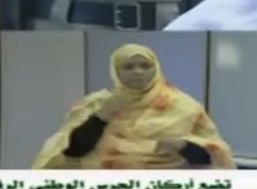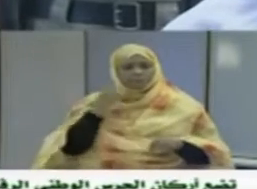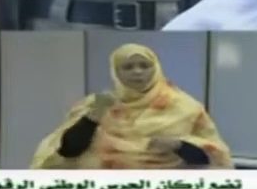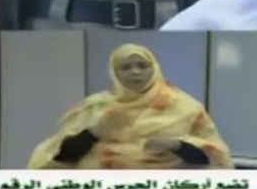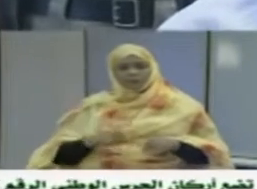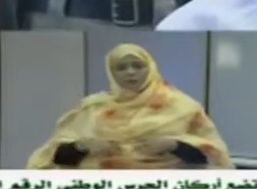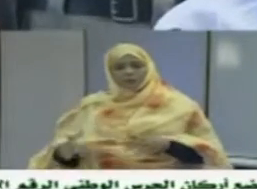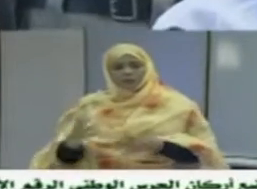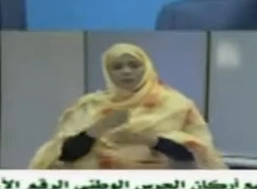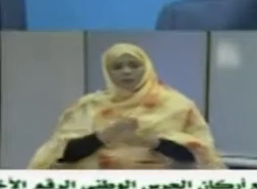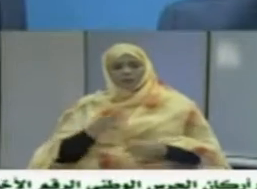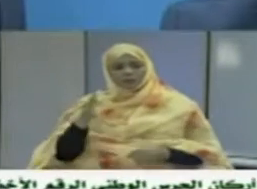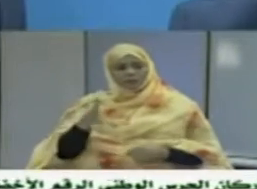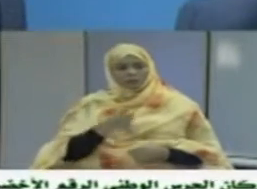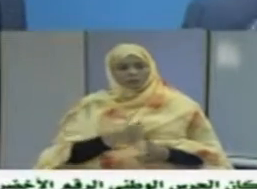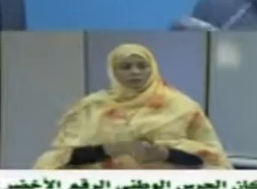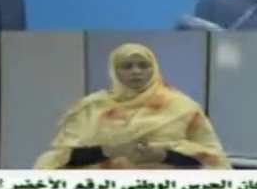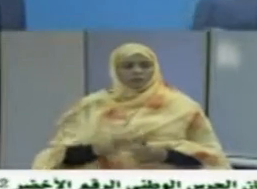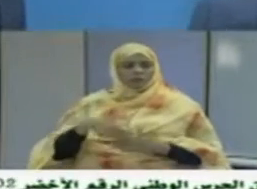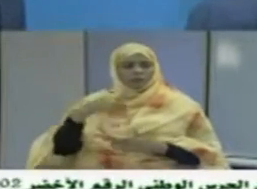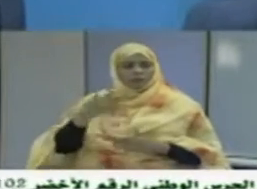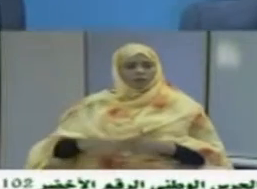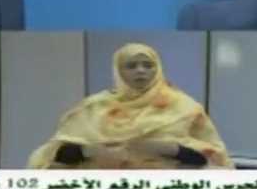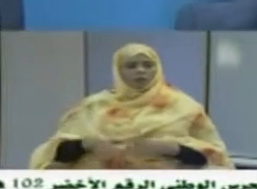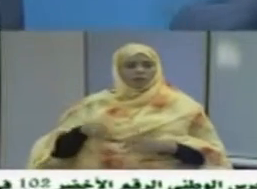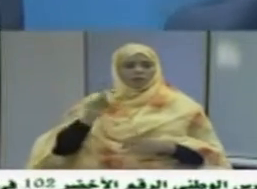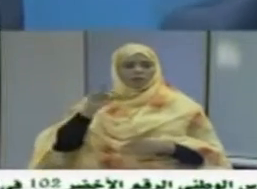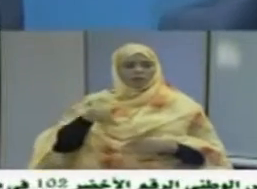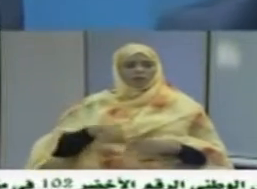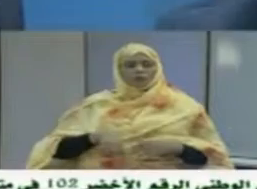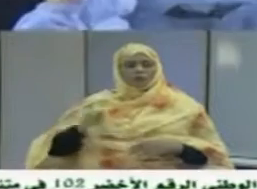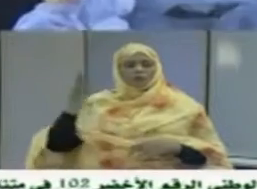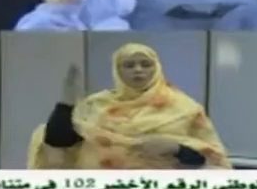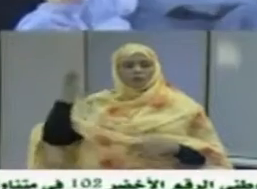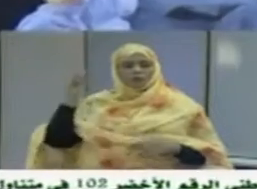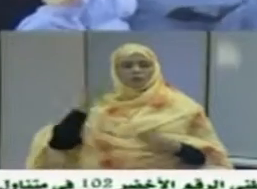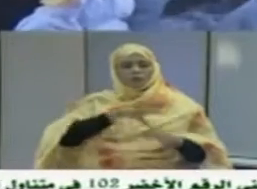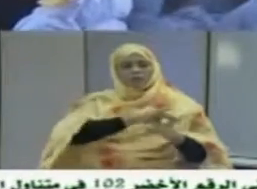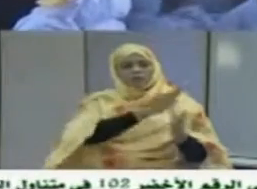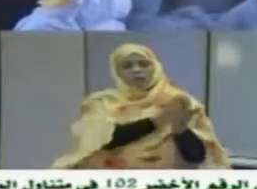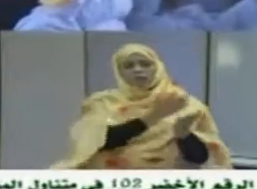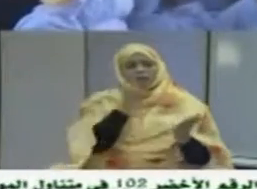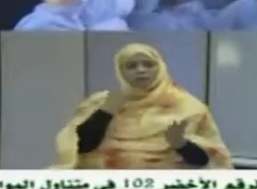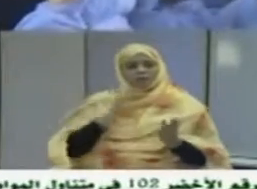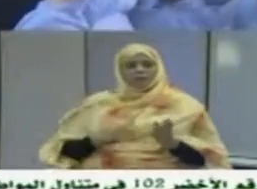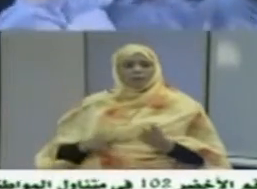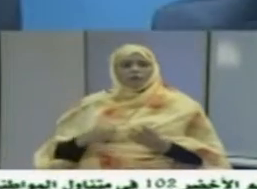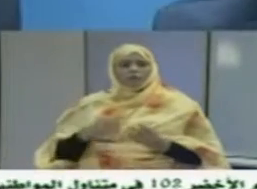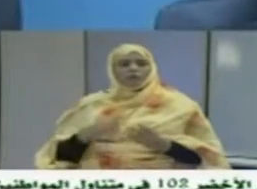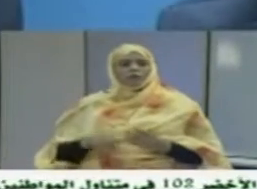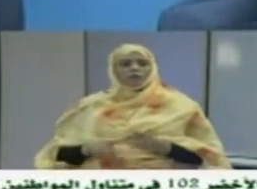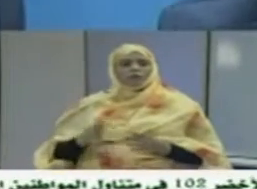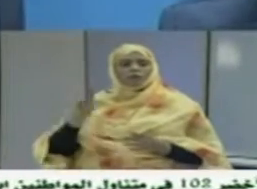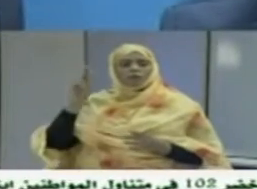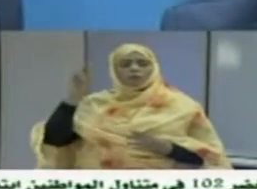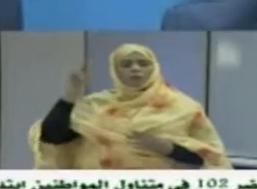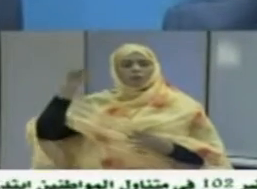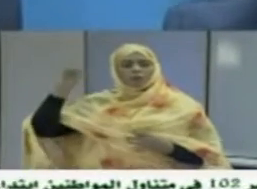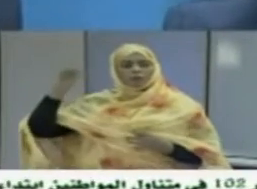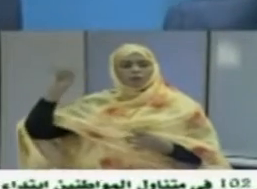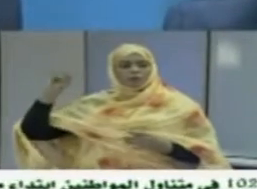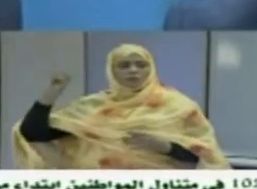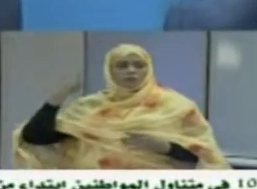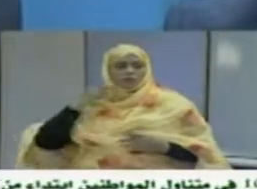لحماية الأطفال. من جانبه ممثل منظمة المتحدة للأمة والطفولة اليونيسيف في بلادنا السيد سليمان